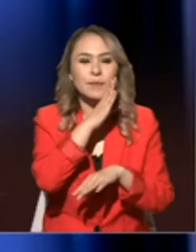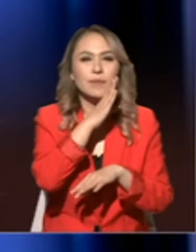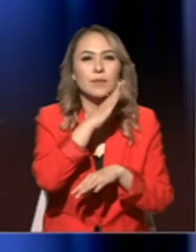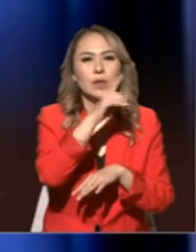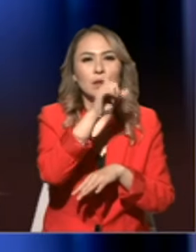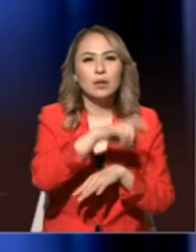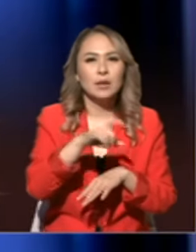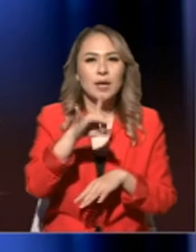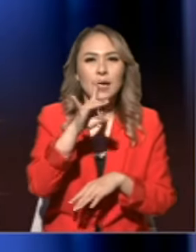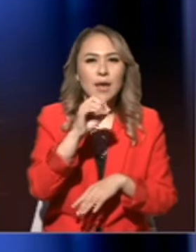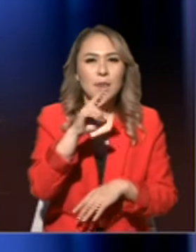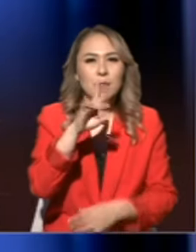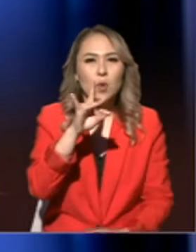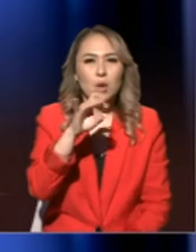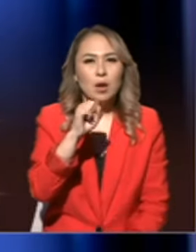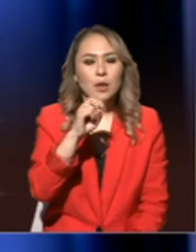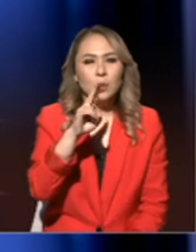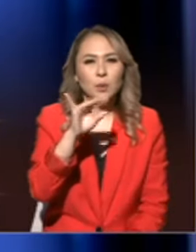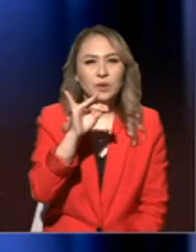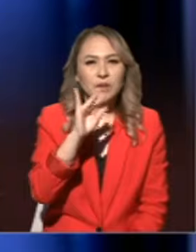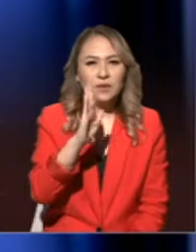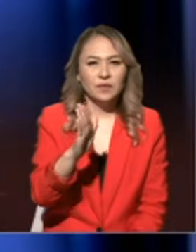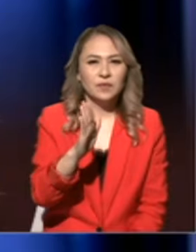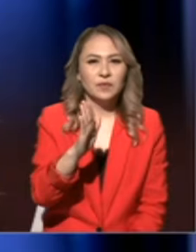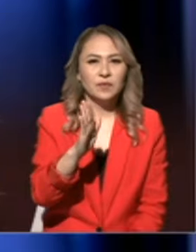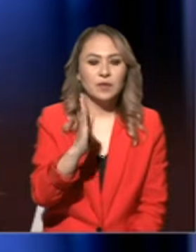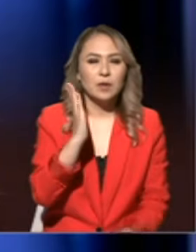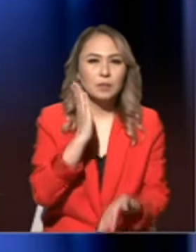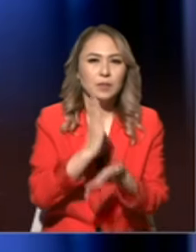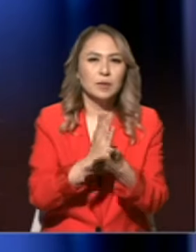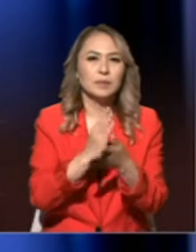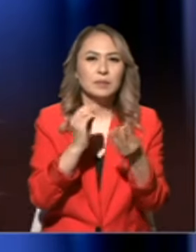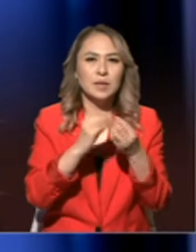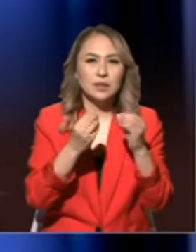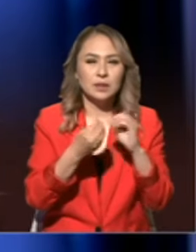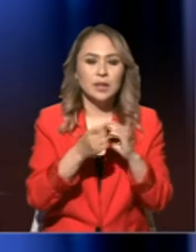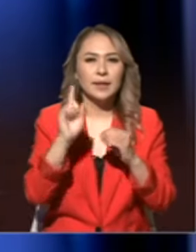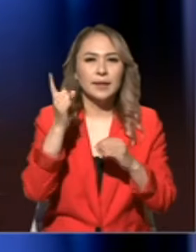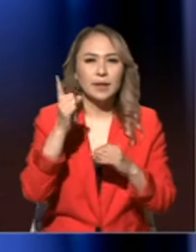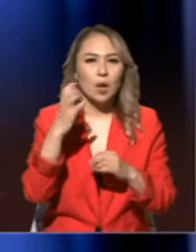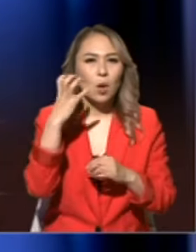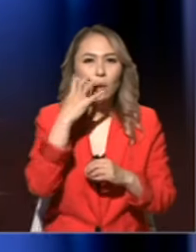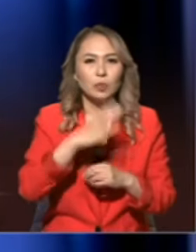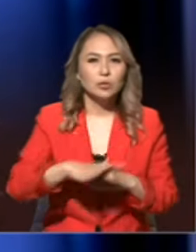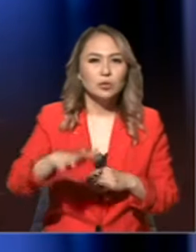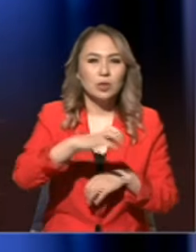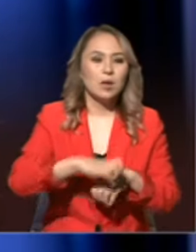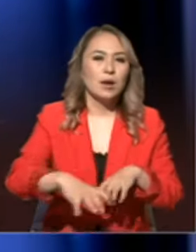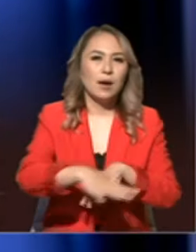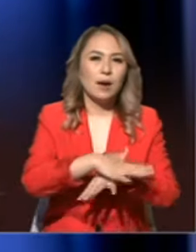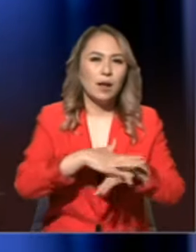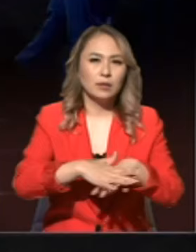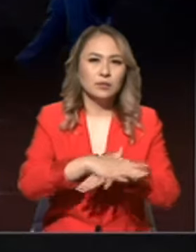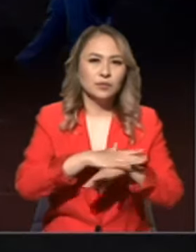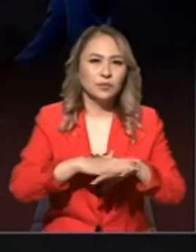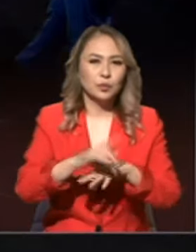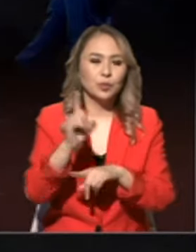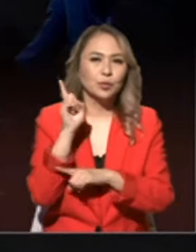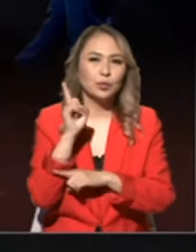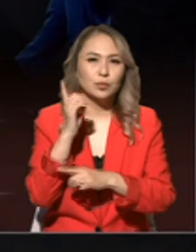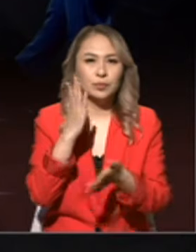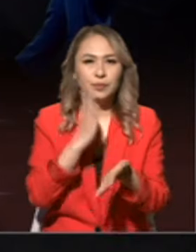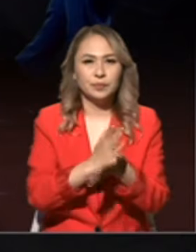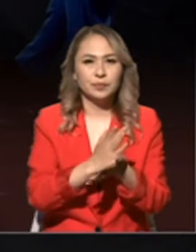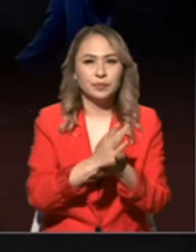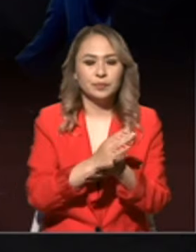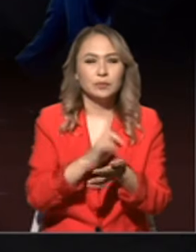халықтың репродуктивтік несі деген ұстанымы деген мәселе бар. Неге оңтүстіктегі халық та көшіп жатыр? Бас Астана Алматыға